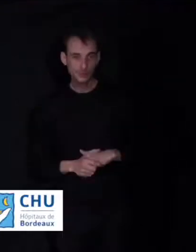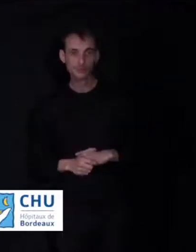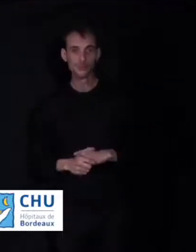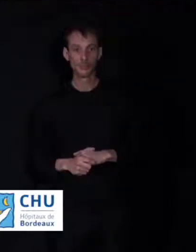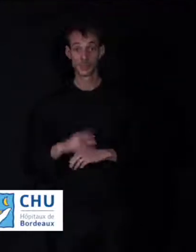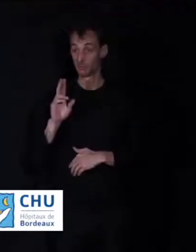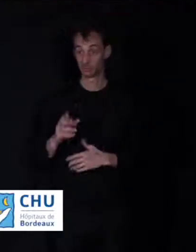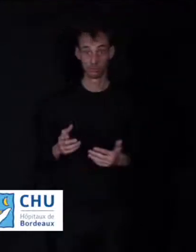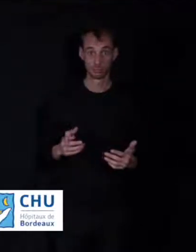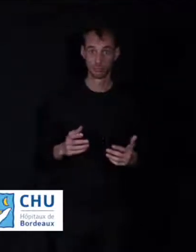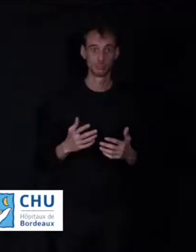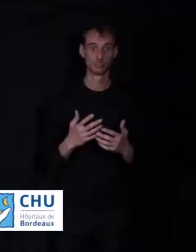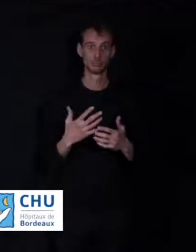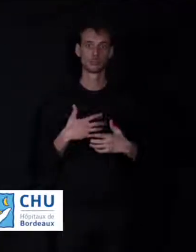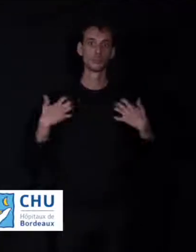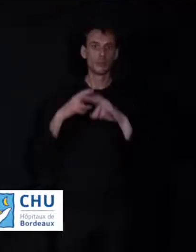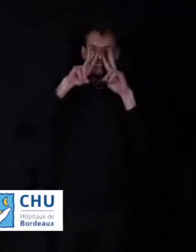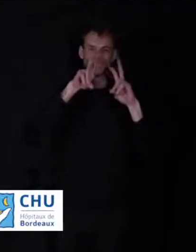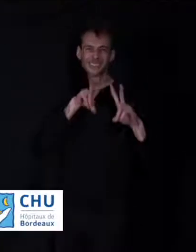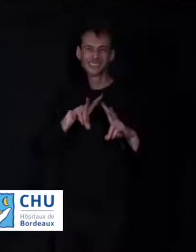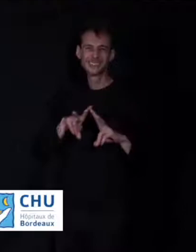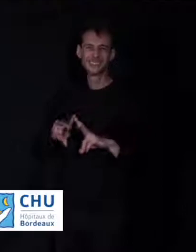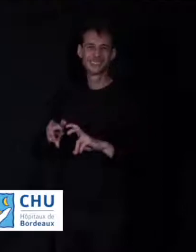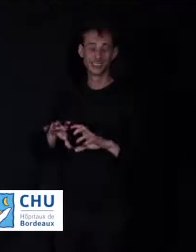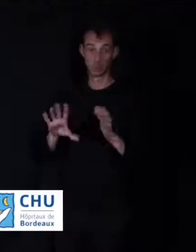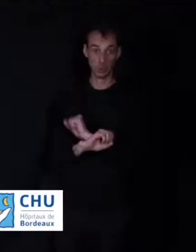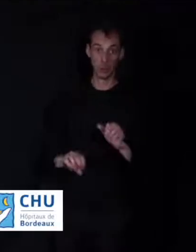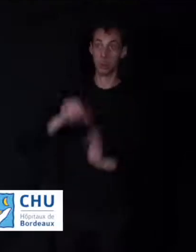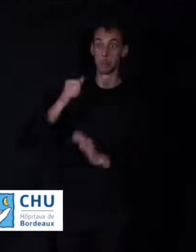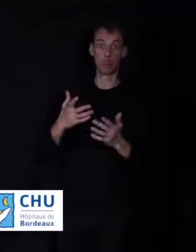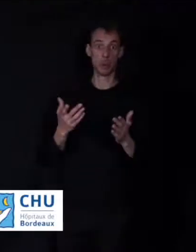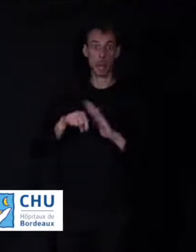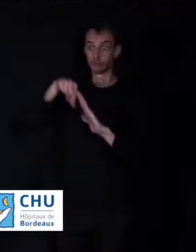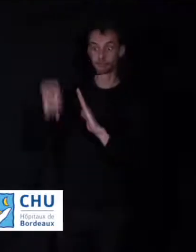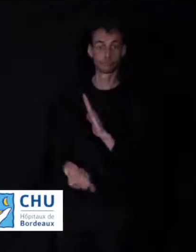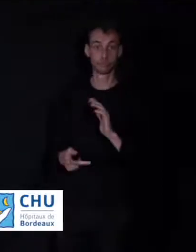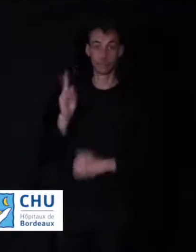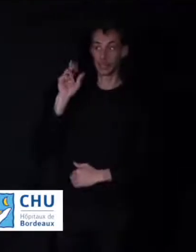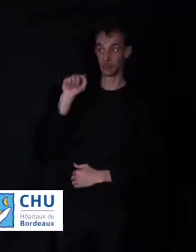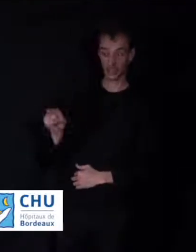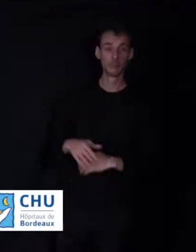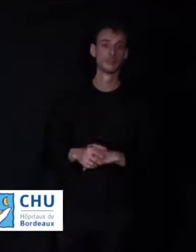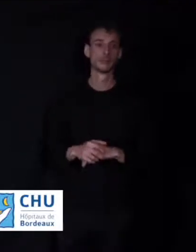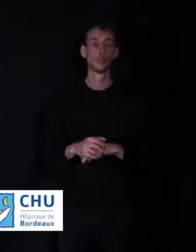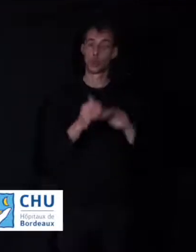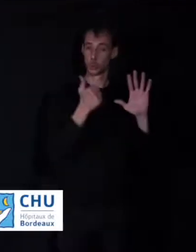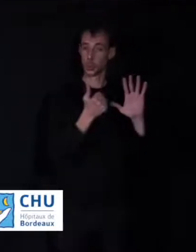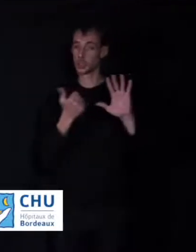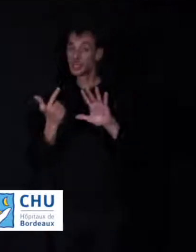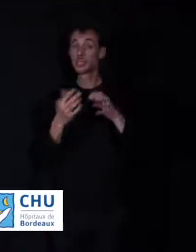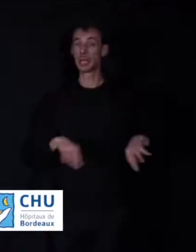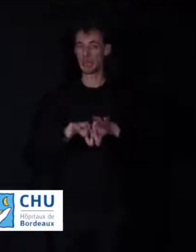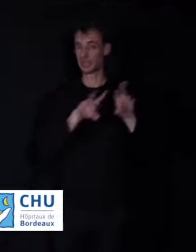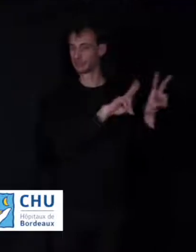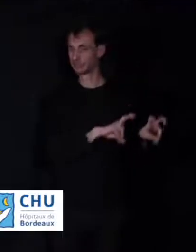plus large qui a été menée dans le monde sur 65 000 personnes dans 67 pays. Il faut bien faire attention à ce que